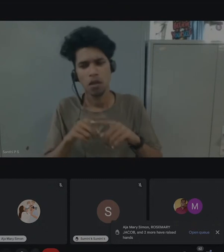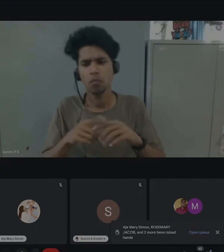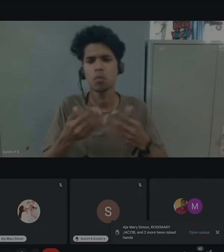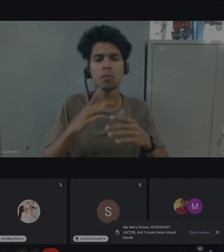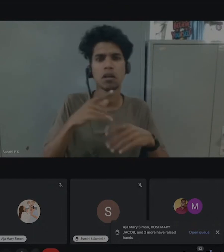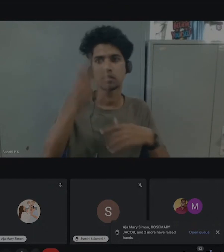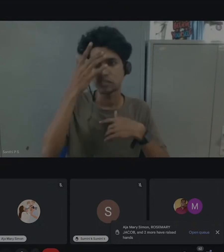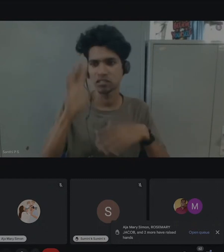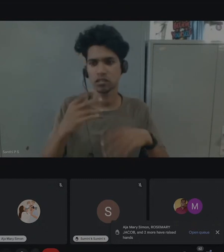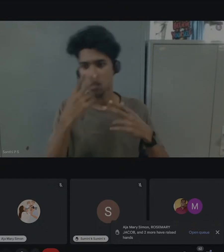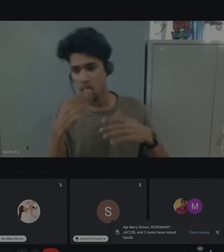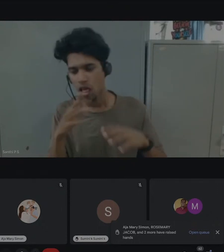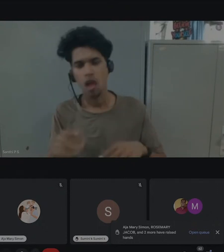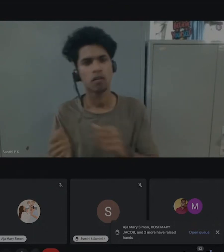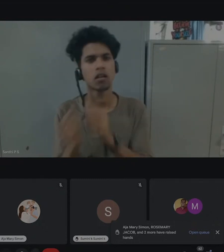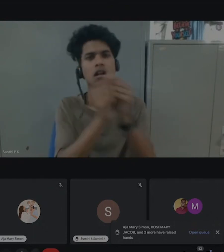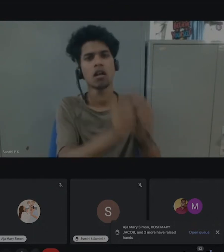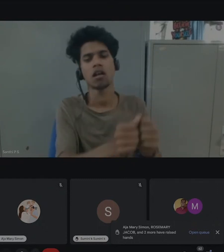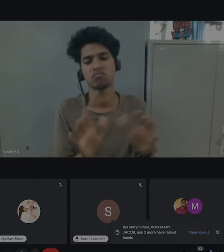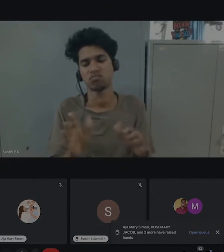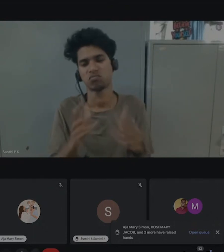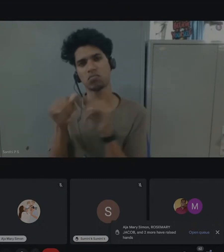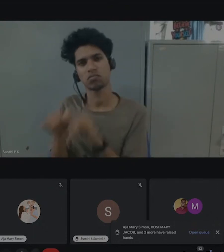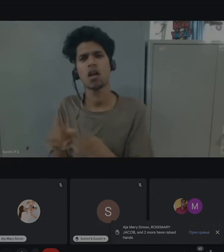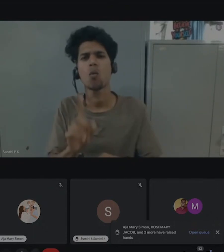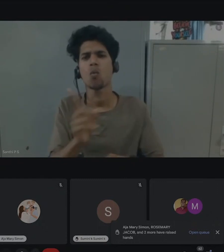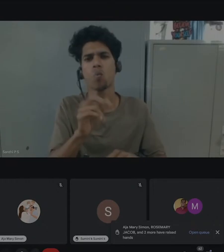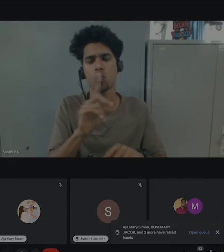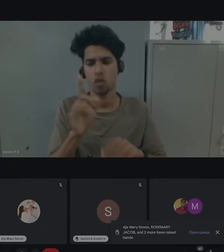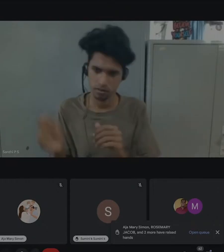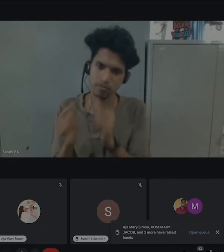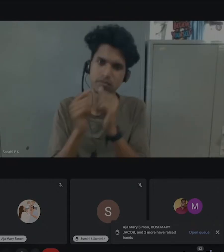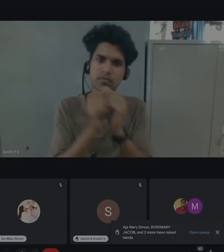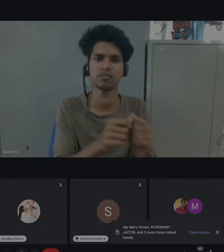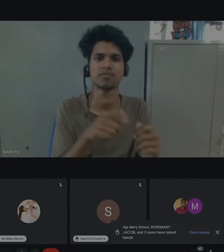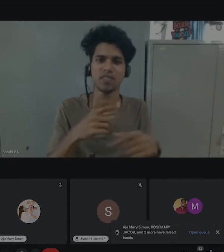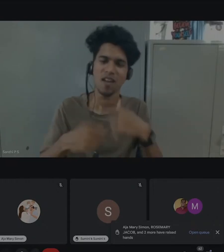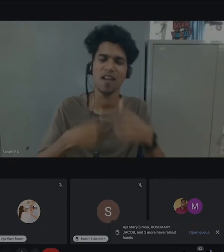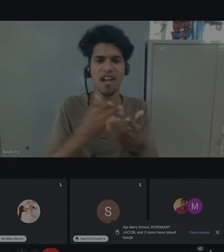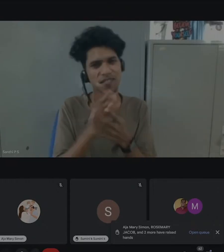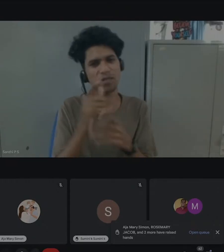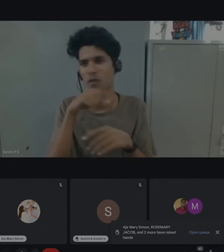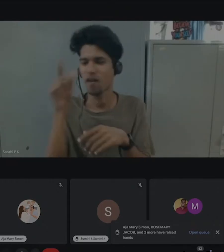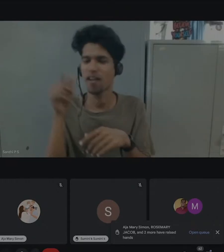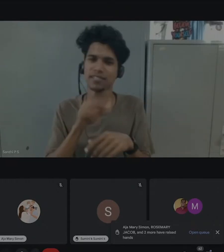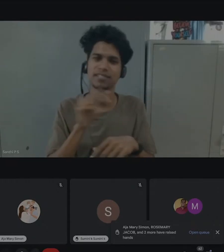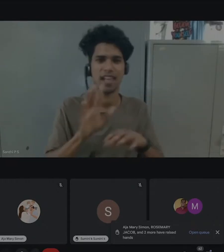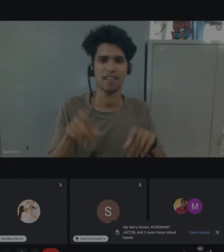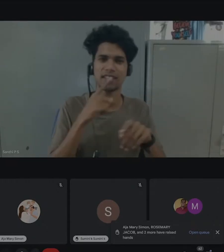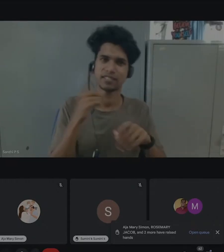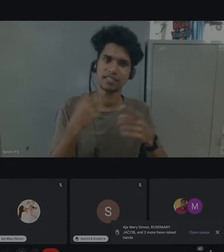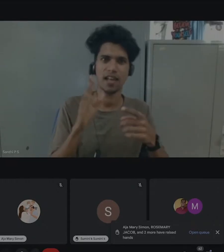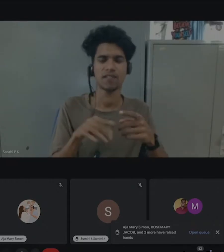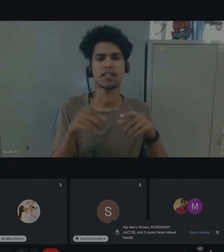കരുതി വിടാതിരിക്കരുത്. അതൊക്കെയാണ് ഇവിടെ വരുന്ന മാതാപിതാക്കൾ സ്ഥിരമായിട്ട് പറയുന്ന കുറെ കാര്യങ്ങളാണ്. അതുകൊണ്ടാണ് ഞാനത് എടുത്തു പറയുന്നത്. അങ്ങനെ